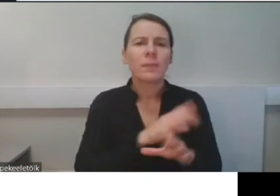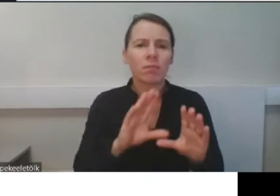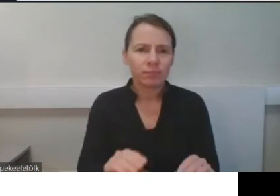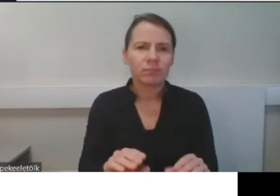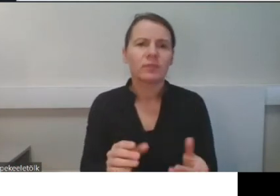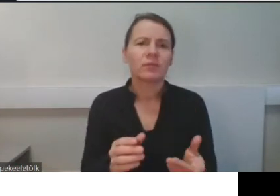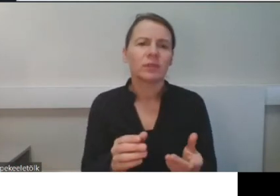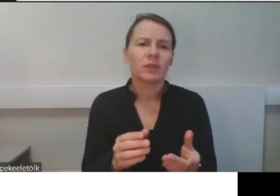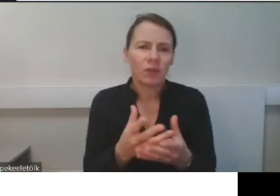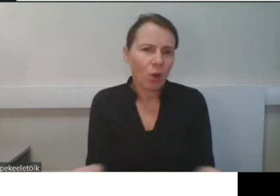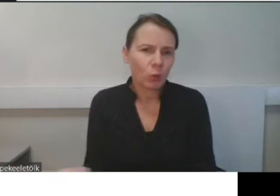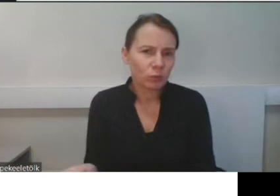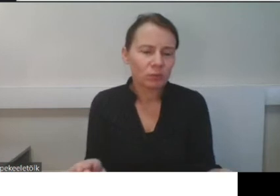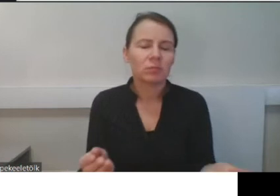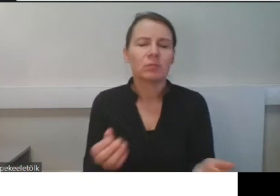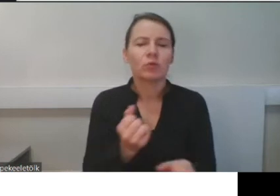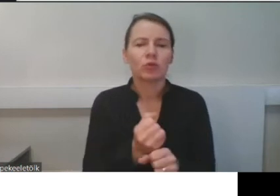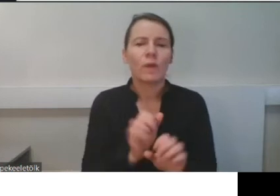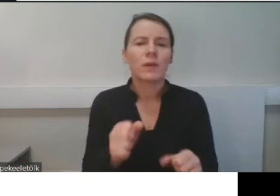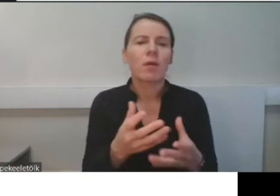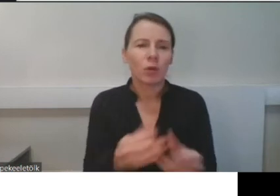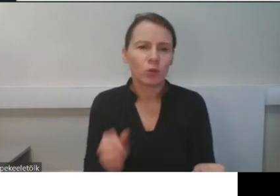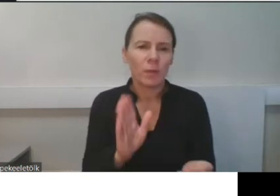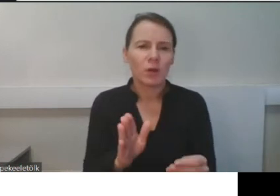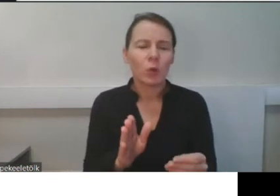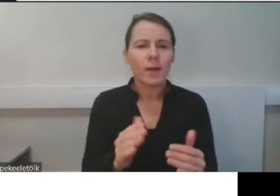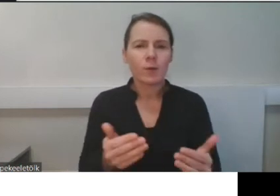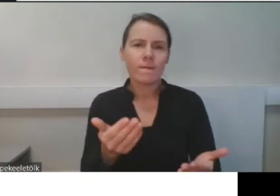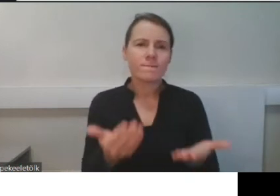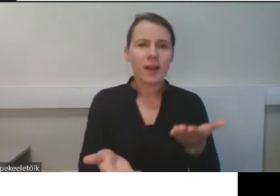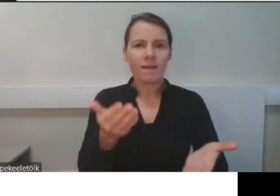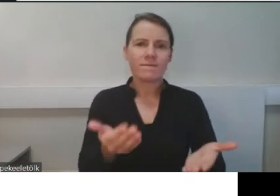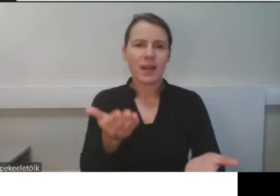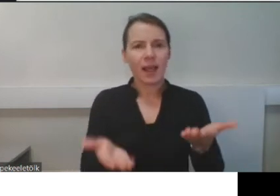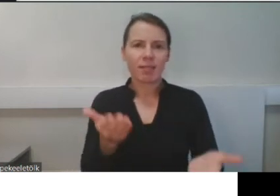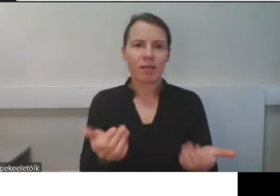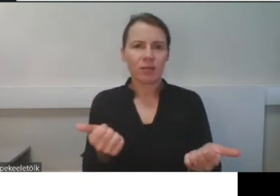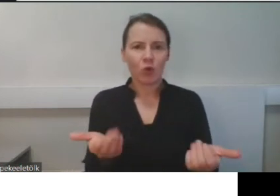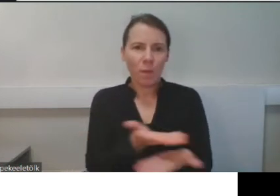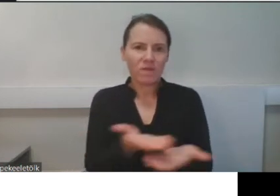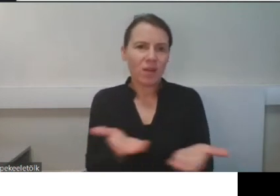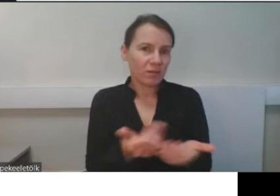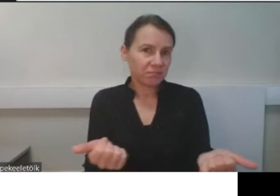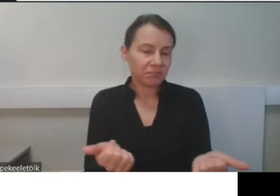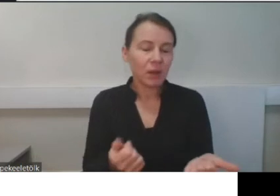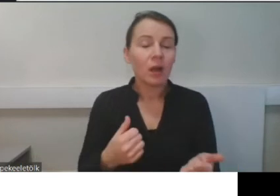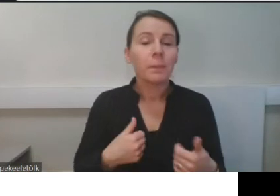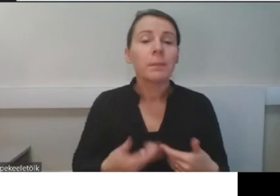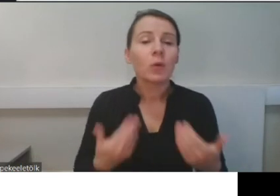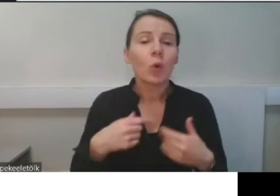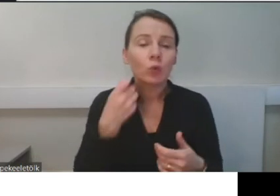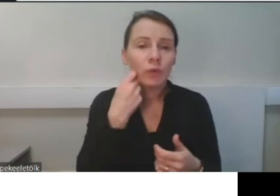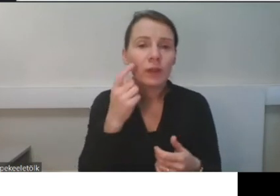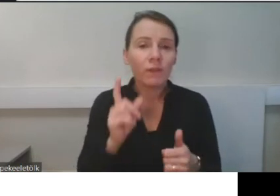sealhulgas töötamiseks, õppimiseks vajalike teenuseid, väljaspool ametliku puude ja vähenenud töövõime õigusruumi, mis